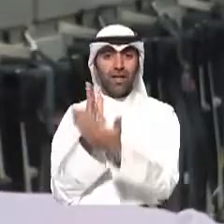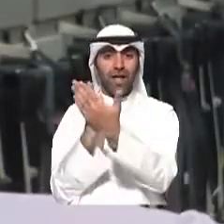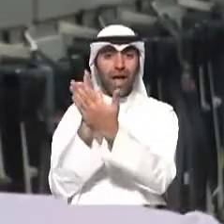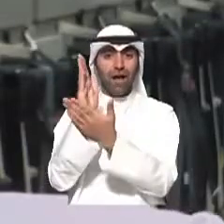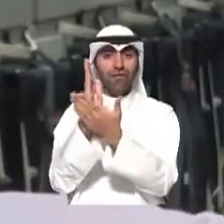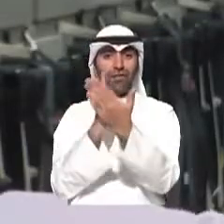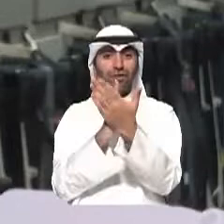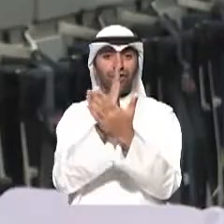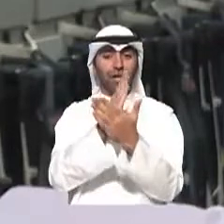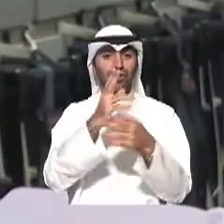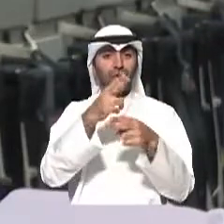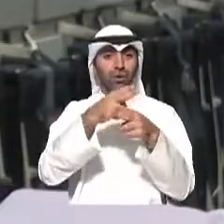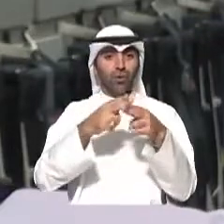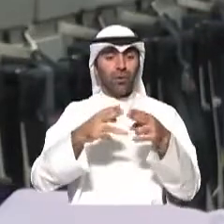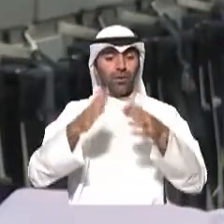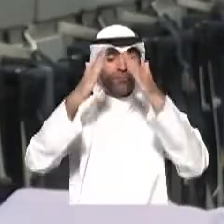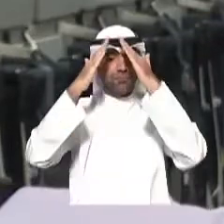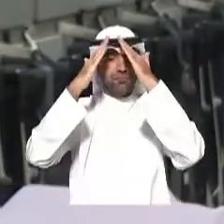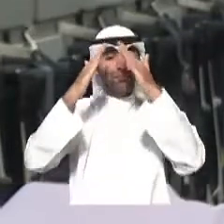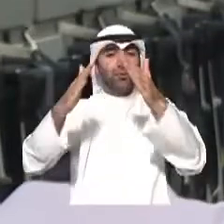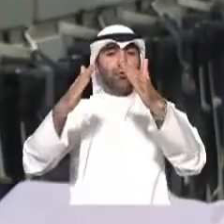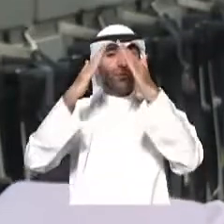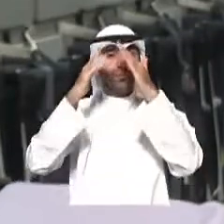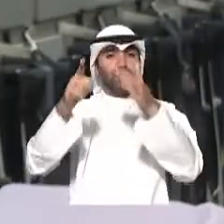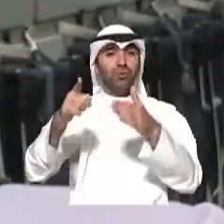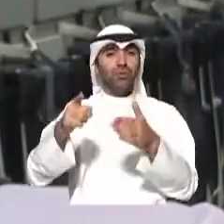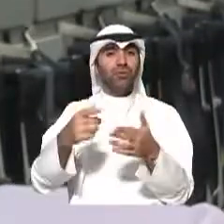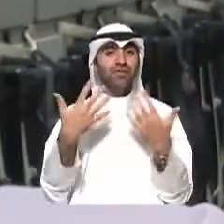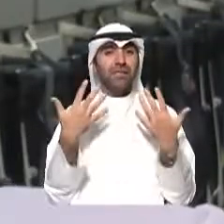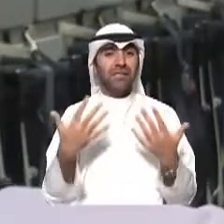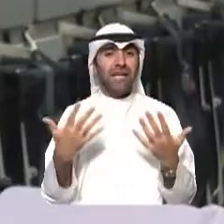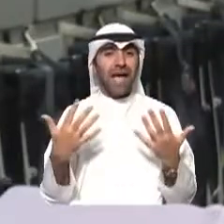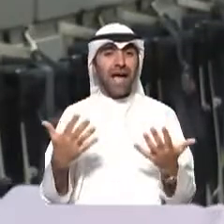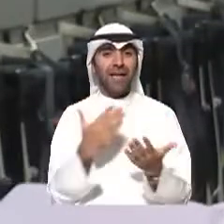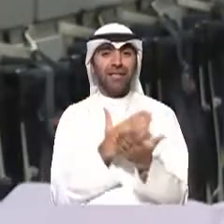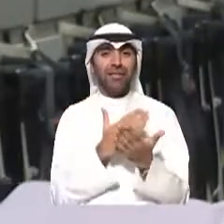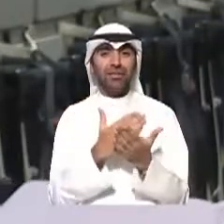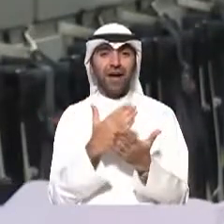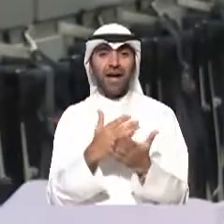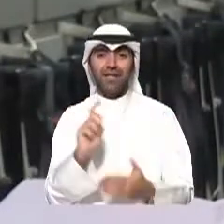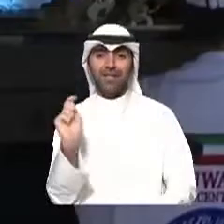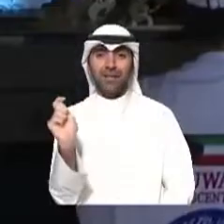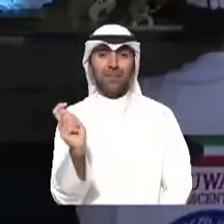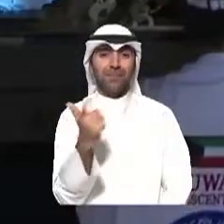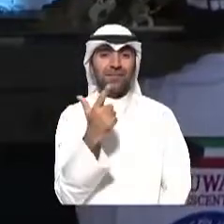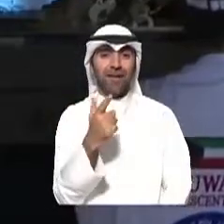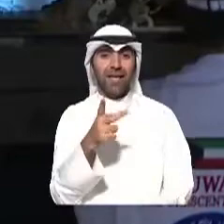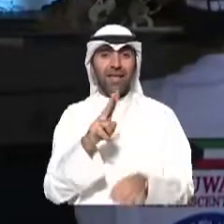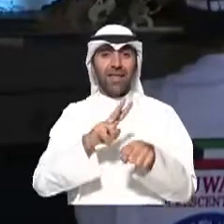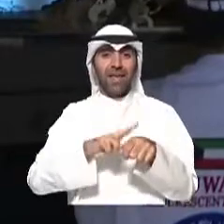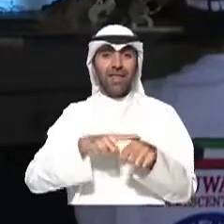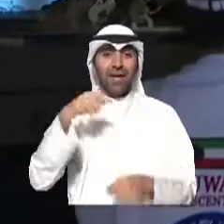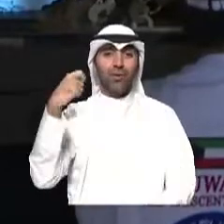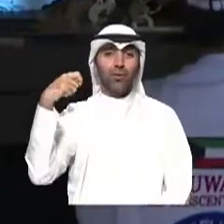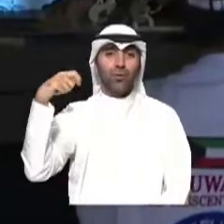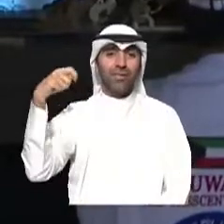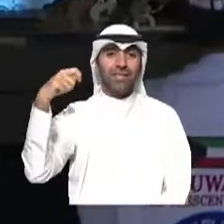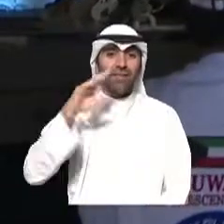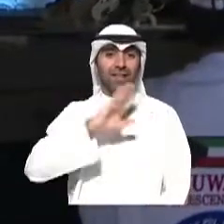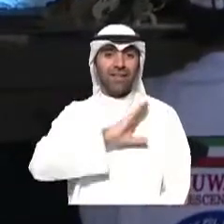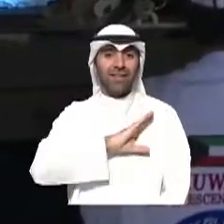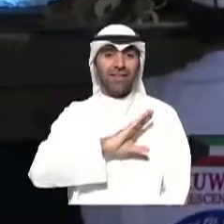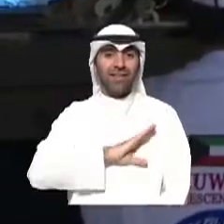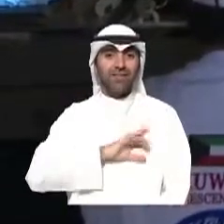كل الاجراءات، وايضا وزارة الدفاع وايضا اخواننا في القاعدة الجوية وكذلك اخواننا في وزارة الإعلام على